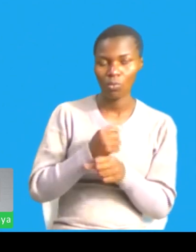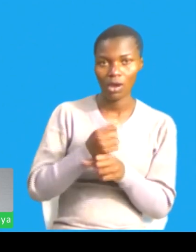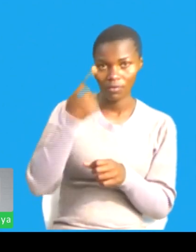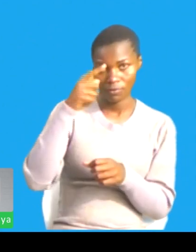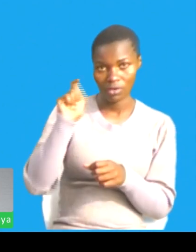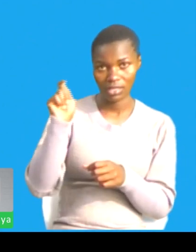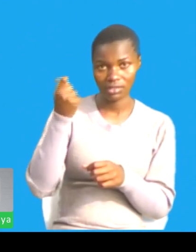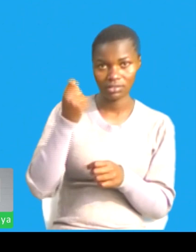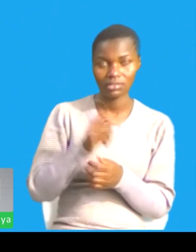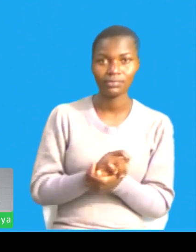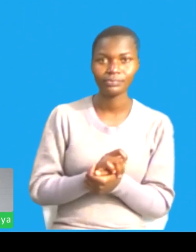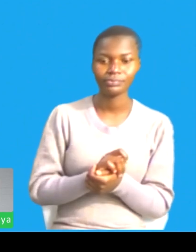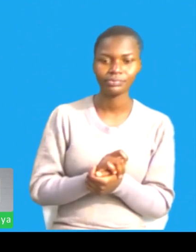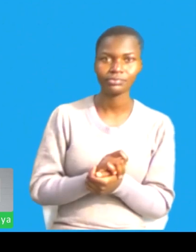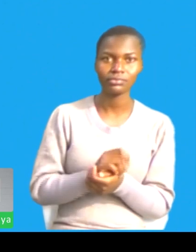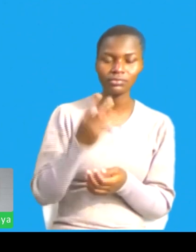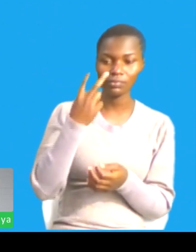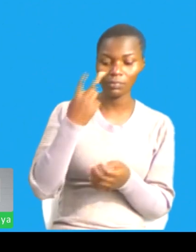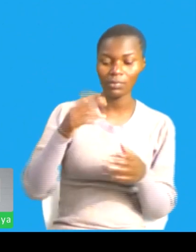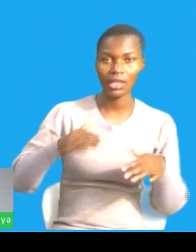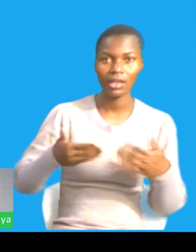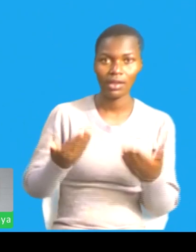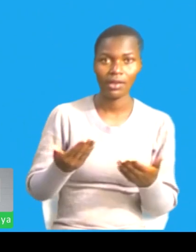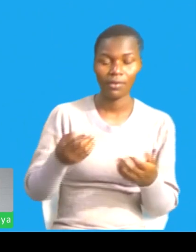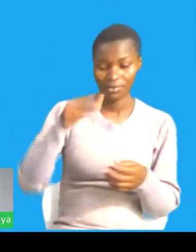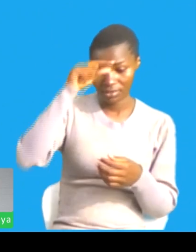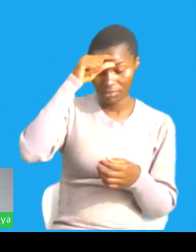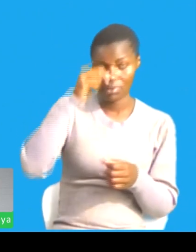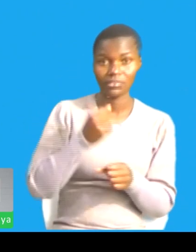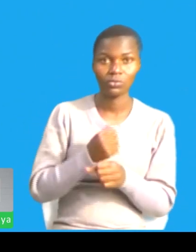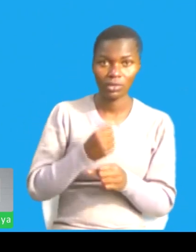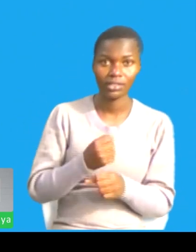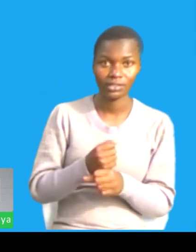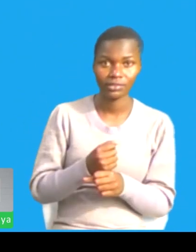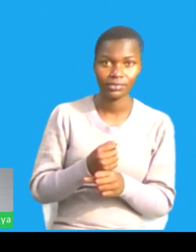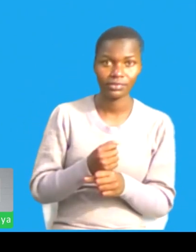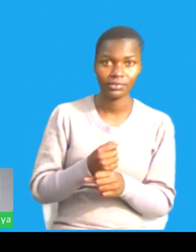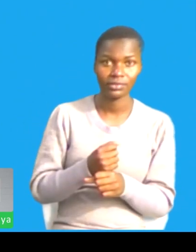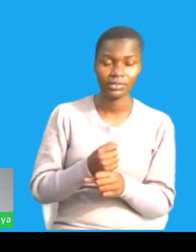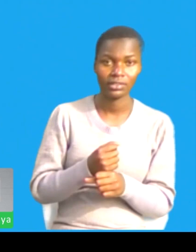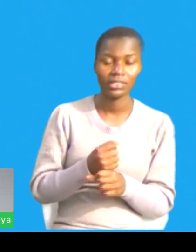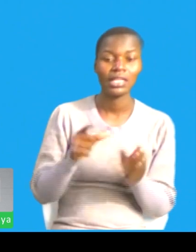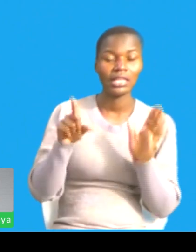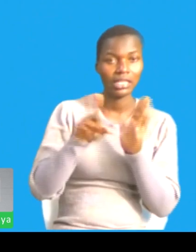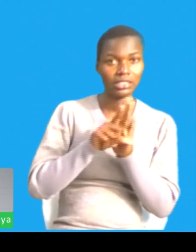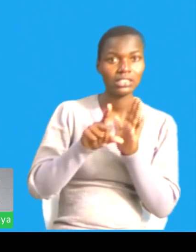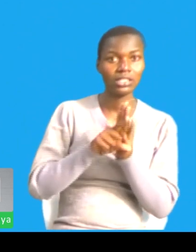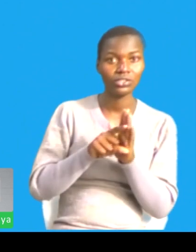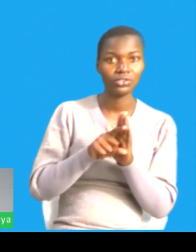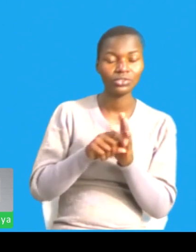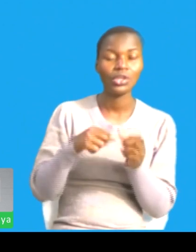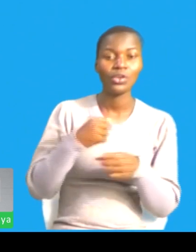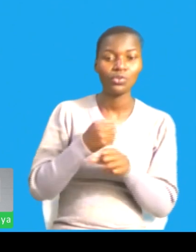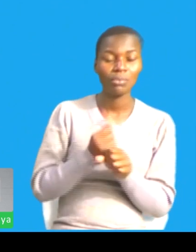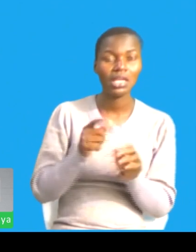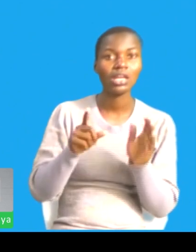oversight, unaangalia vile serikali inafanya kazi. Ni mambo ya legislation, unatengeza sheria, na ni